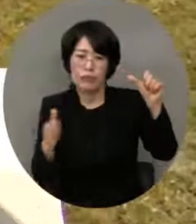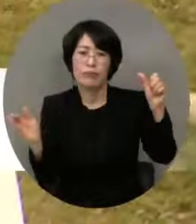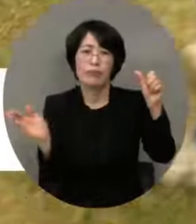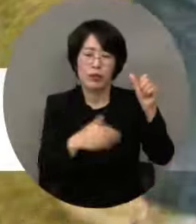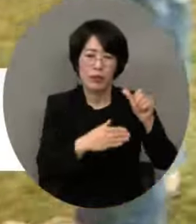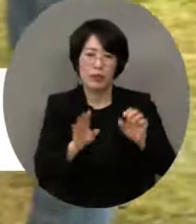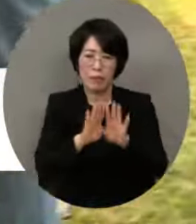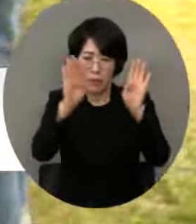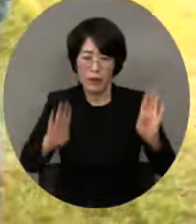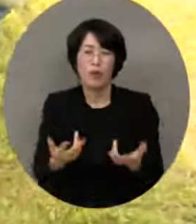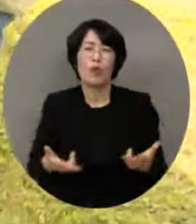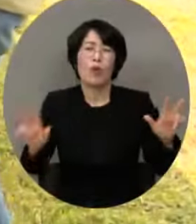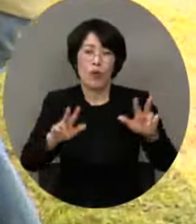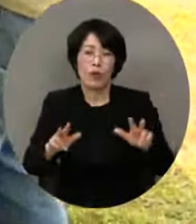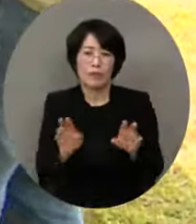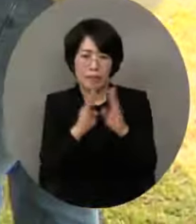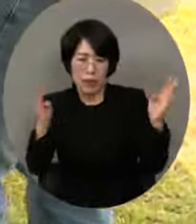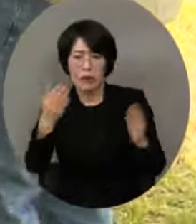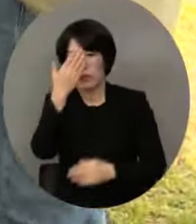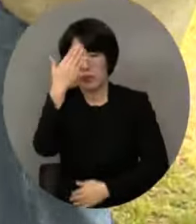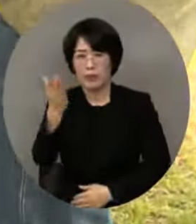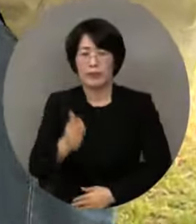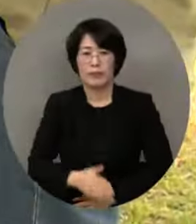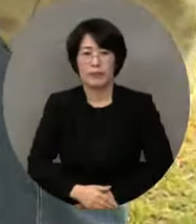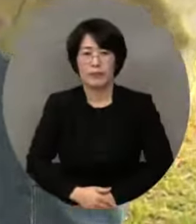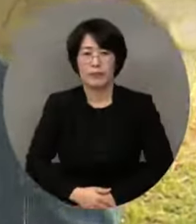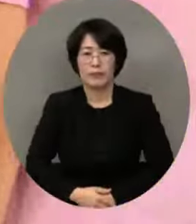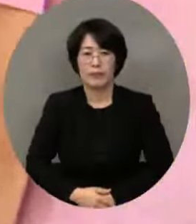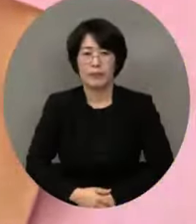공원을 다시 무료로 개방할 예정입니다